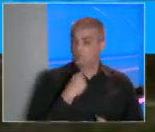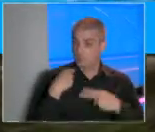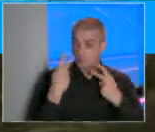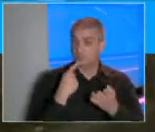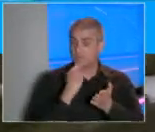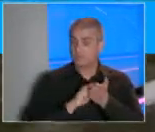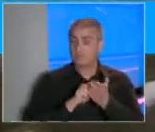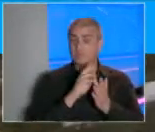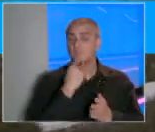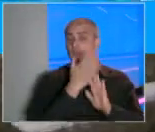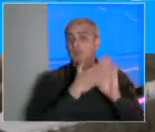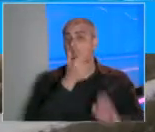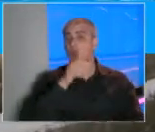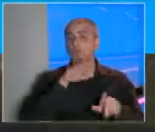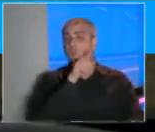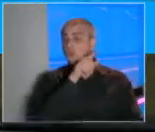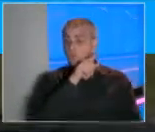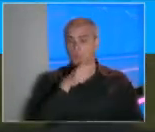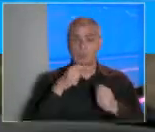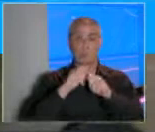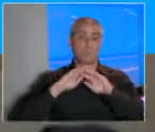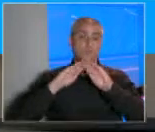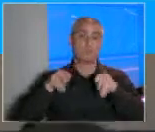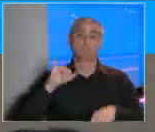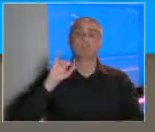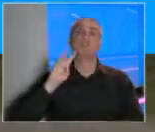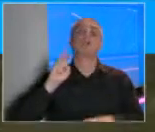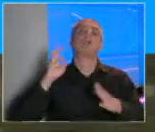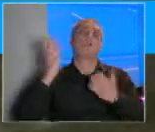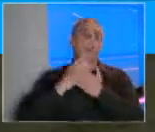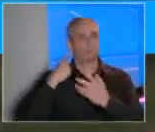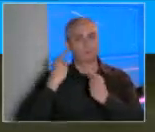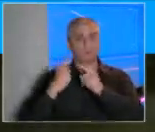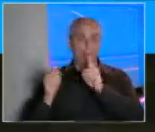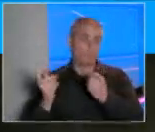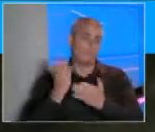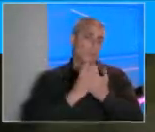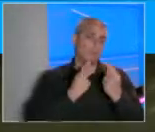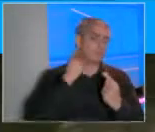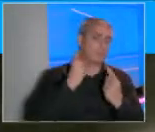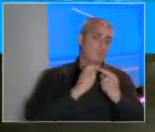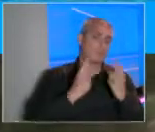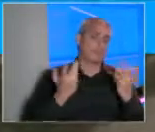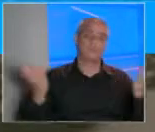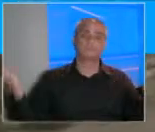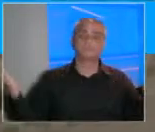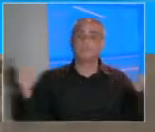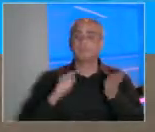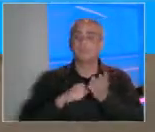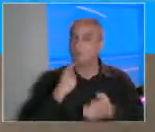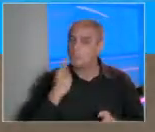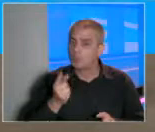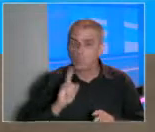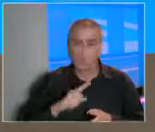אותם במילותיו שלו. לגבי מועצת יש"ע, אין ספק שחלק שמעו דברים אחרים וחלק דברים אחרים. ולכן אמרנו קודם כל,